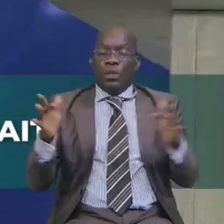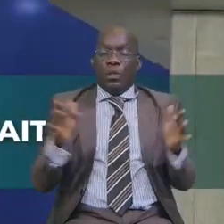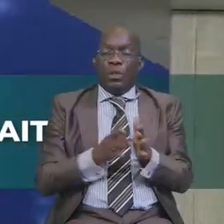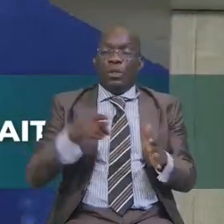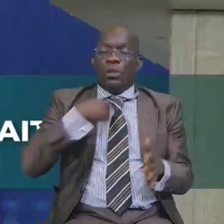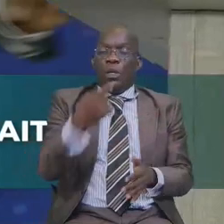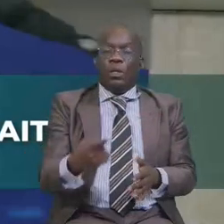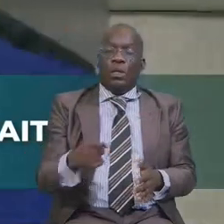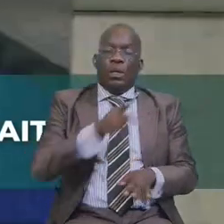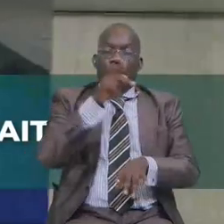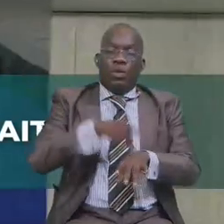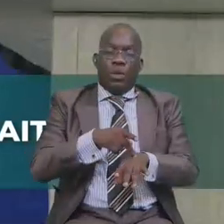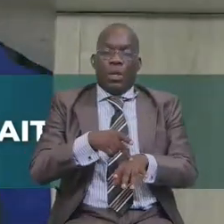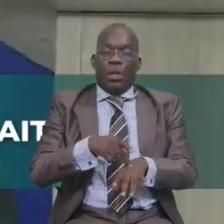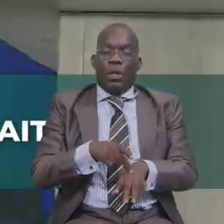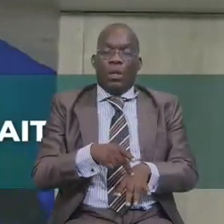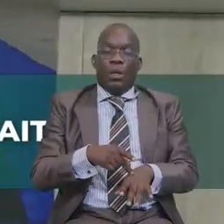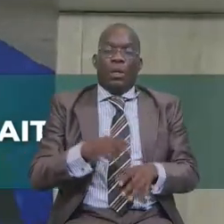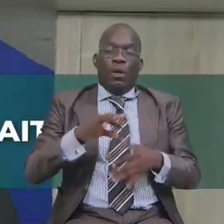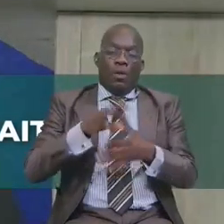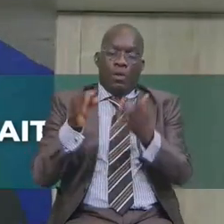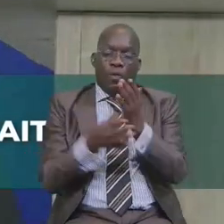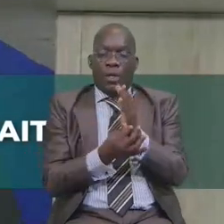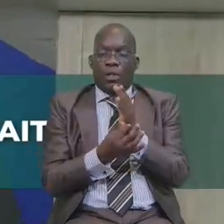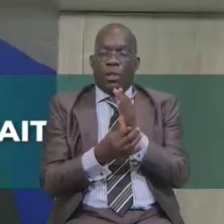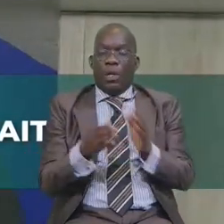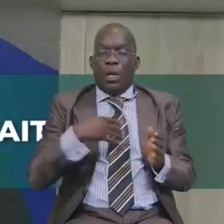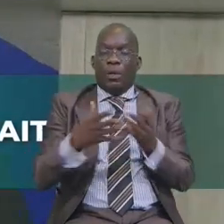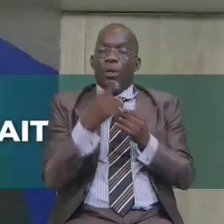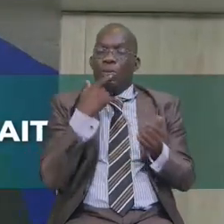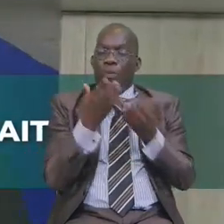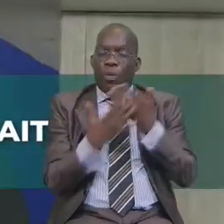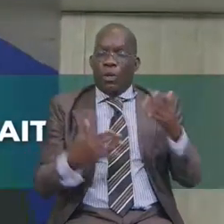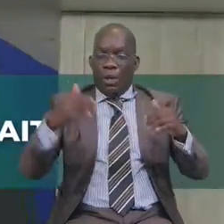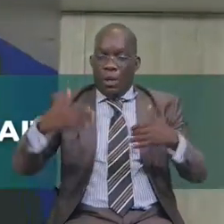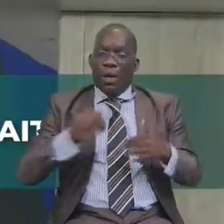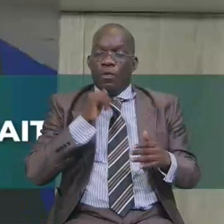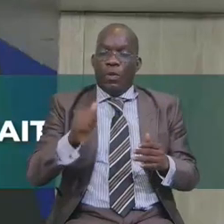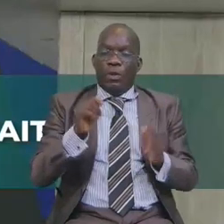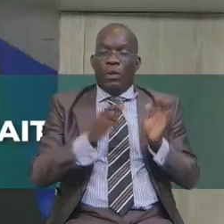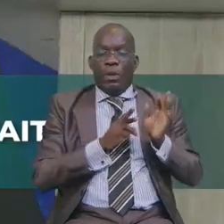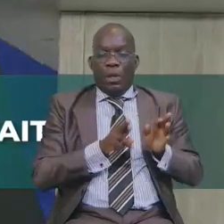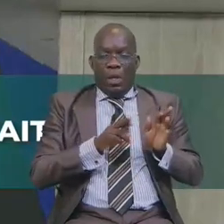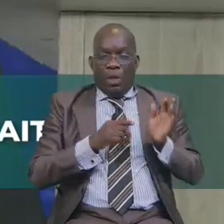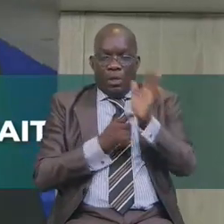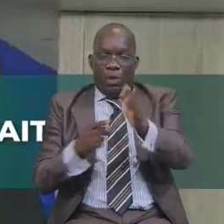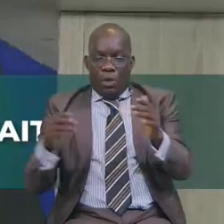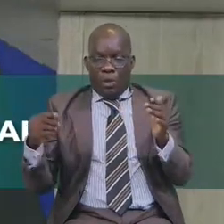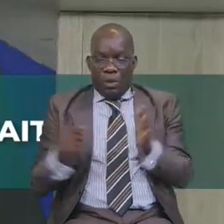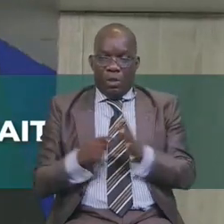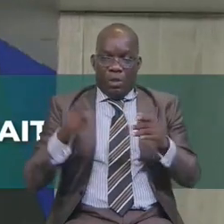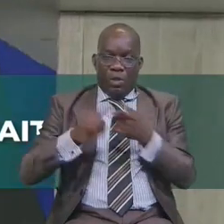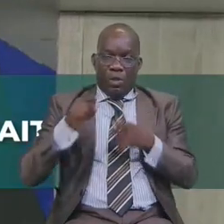Pierre, Simon, ce n'est pas le sang et la chair qui t'ont révélé ça. Mais c'est mon Père qui